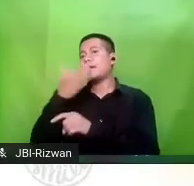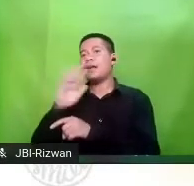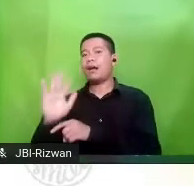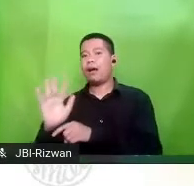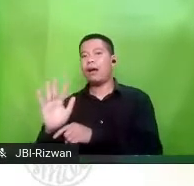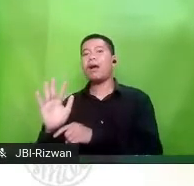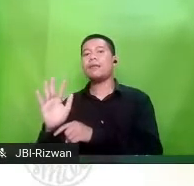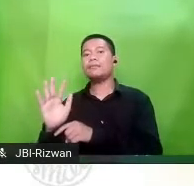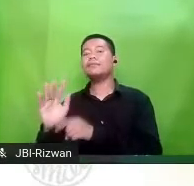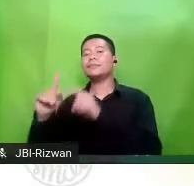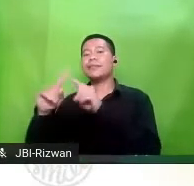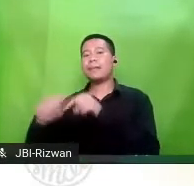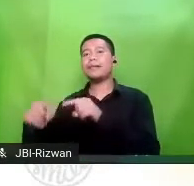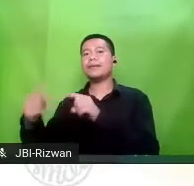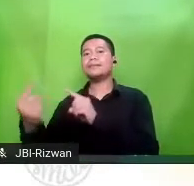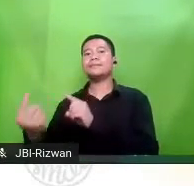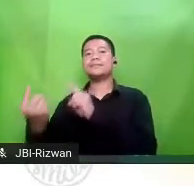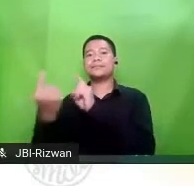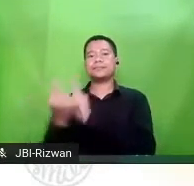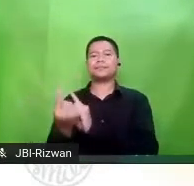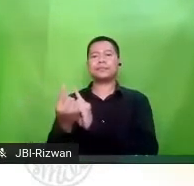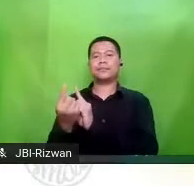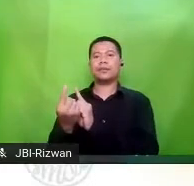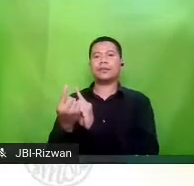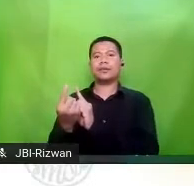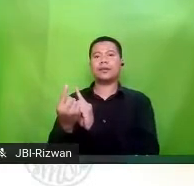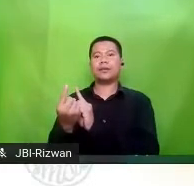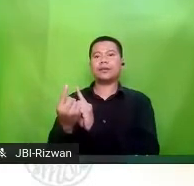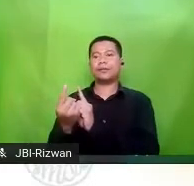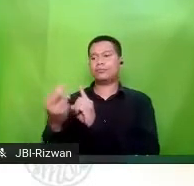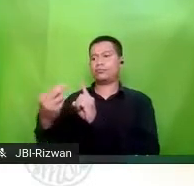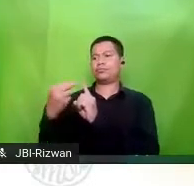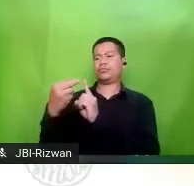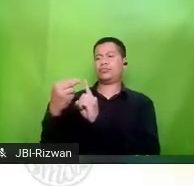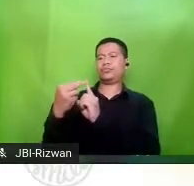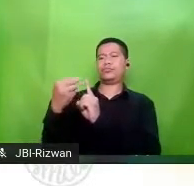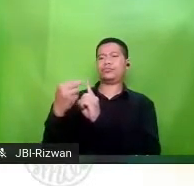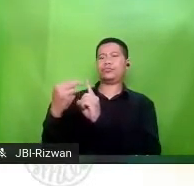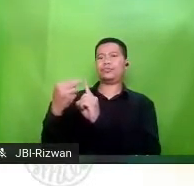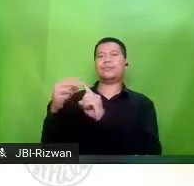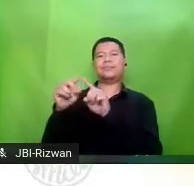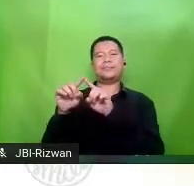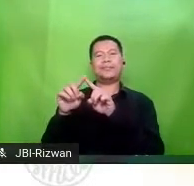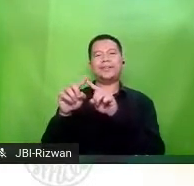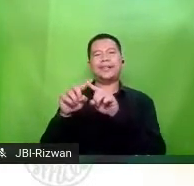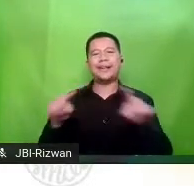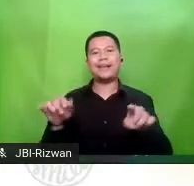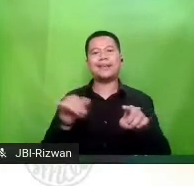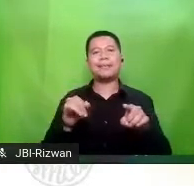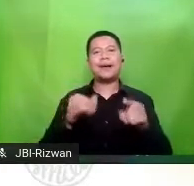saat kemudian berhadapan dengan kita, ya dia akan perhatikan kita. Ya, itu bedanya dengan kasus